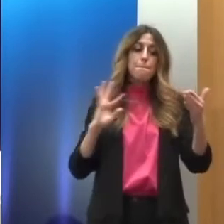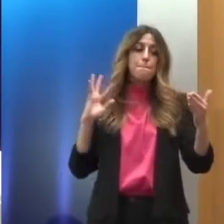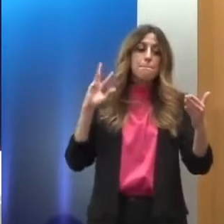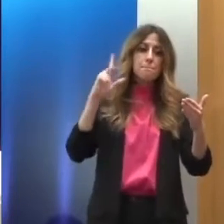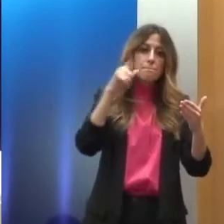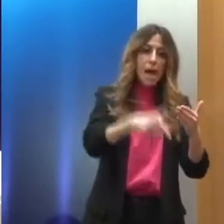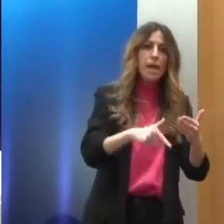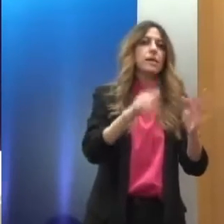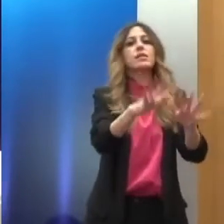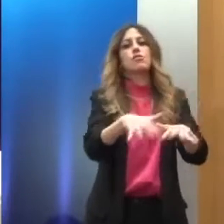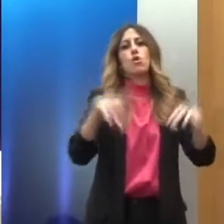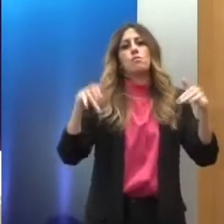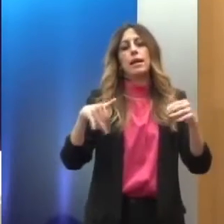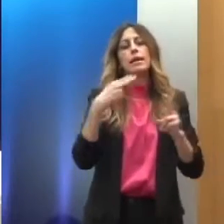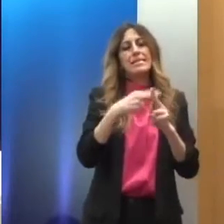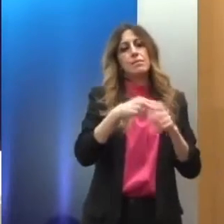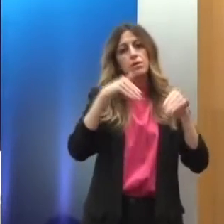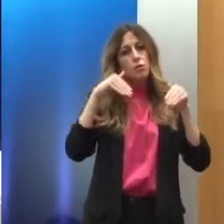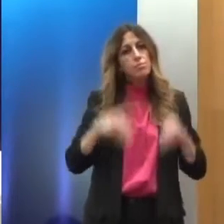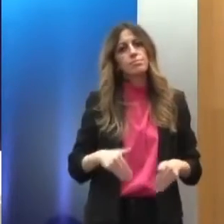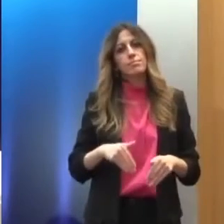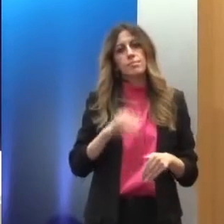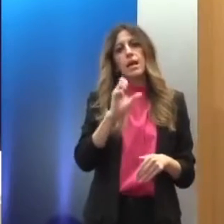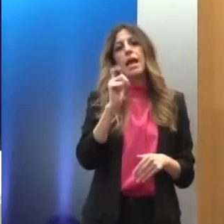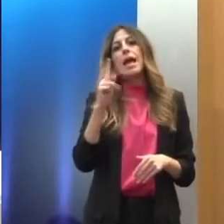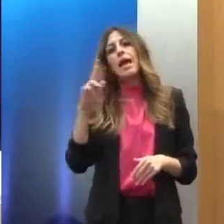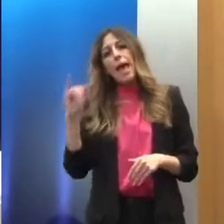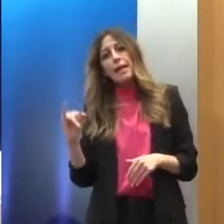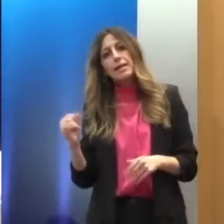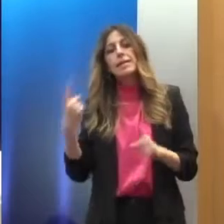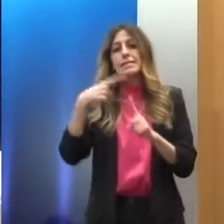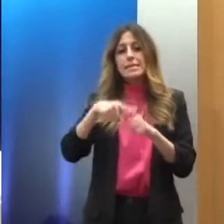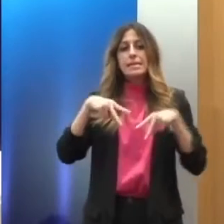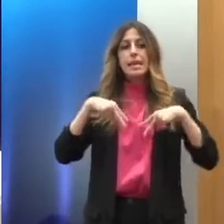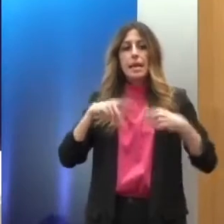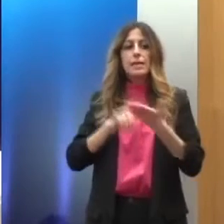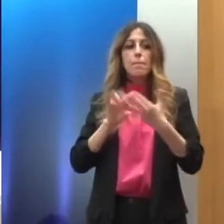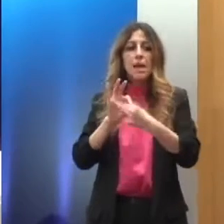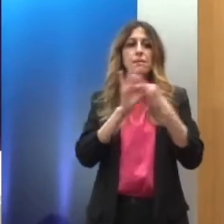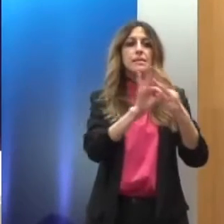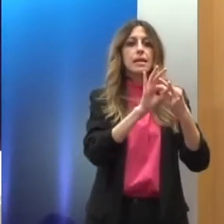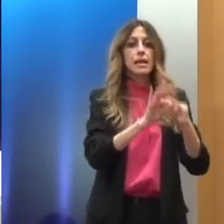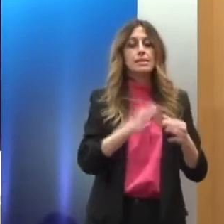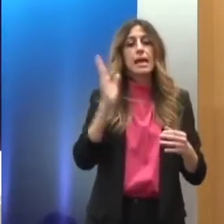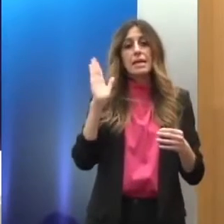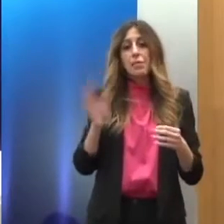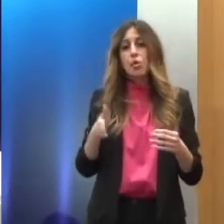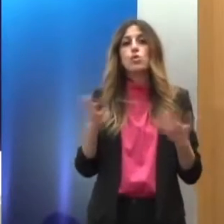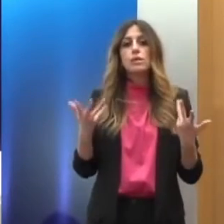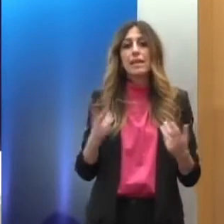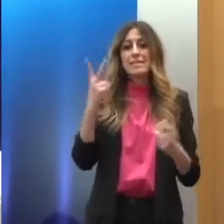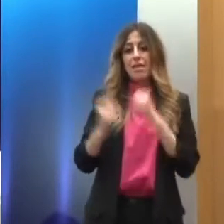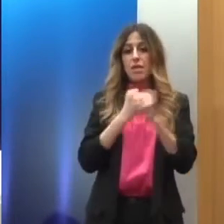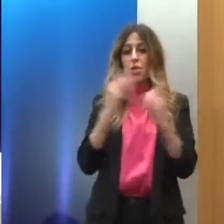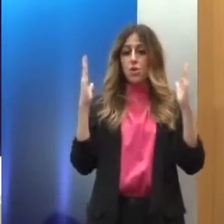διαλόγου της ΕΚΡΗ με τα κράτη, ότι μπορούν πραγματικά να υλοποιήσουν 2 συστάσεις μέσα σε 2 χρόνια. Ποιες είναι